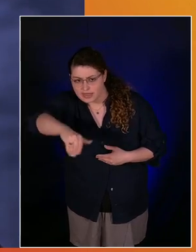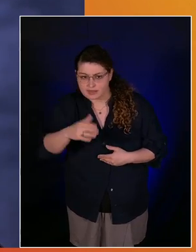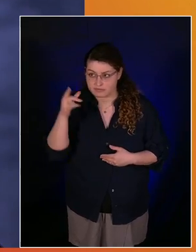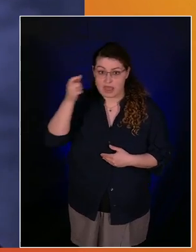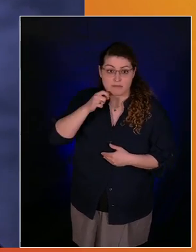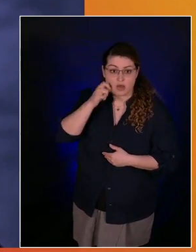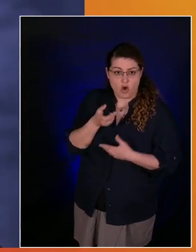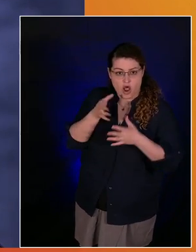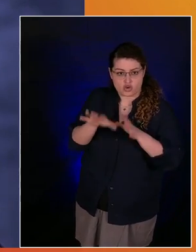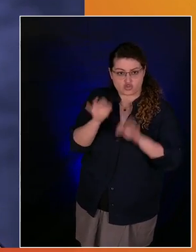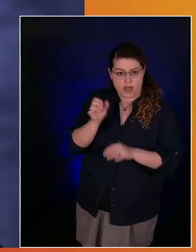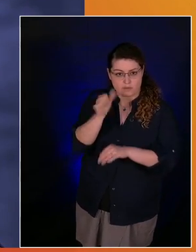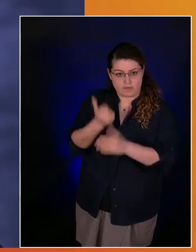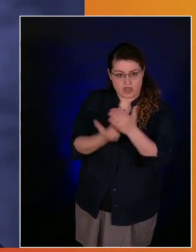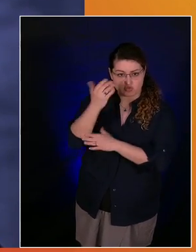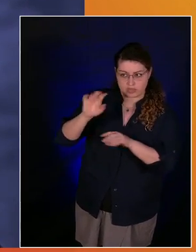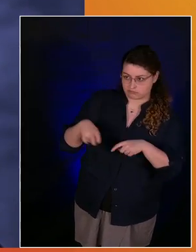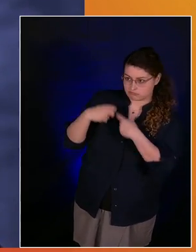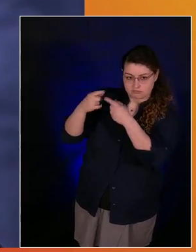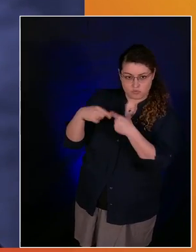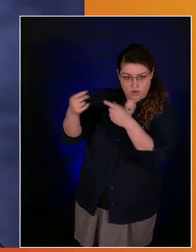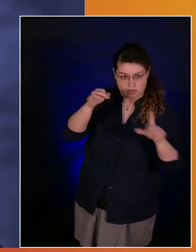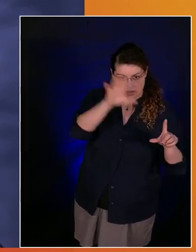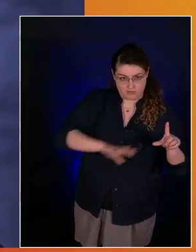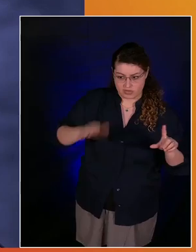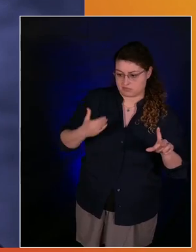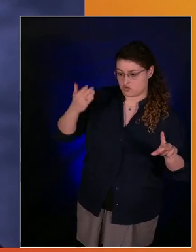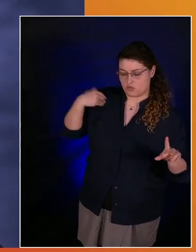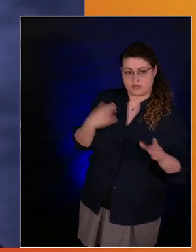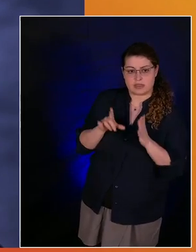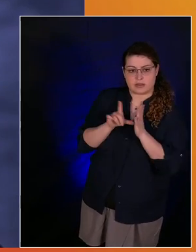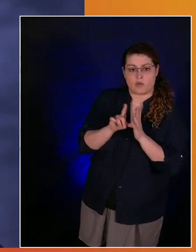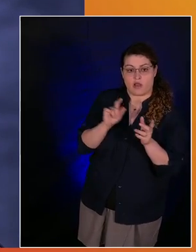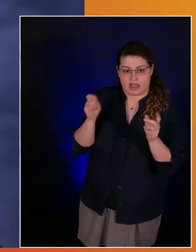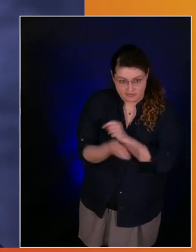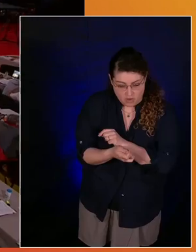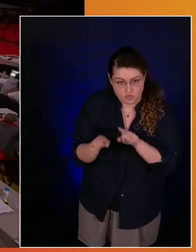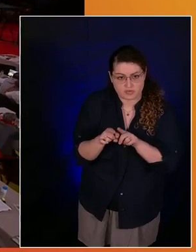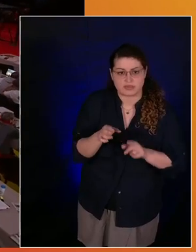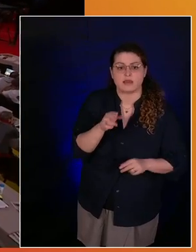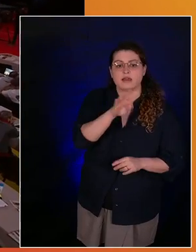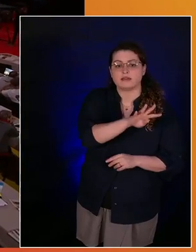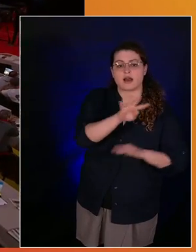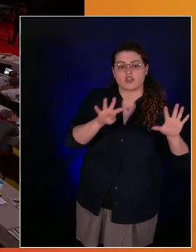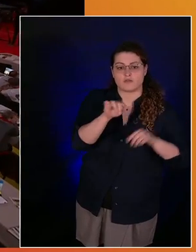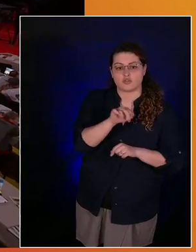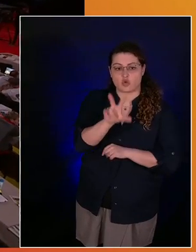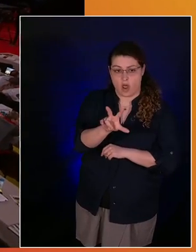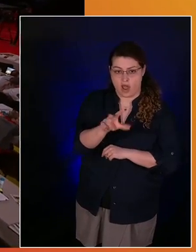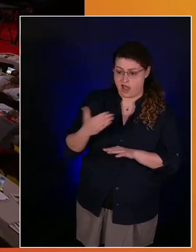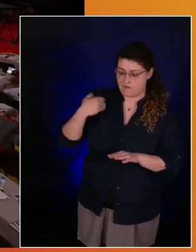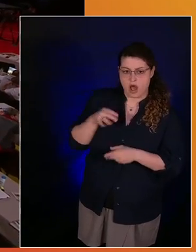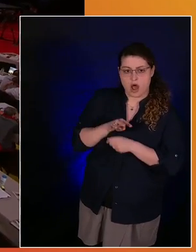journée pour faire sa première sortie en territoire depuis la réforme et le 493 après avoir annulé un déplacement à